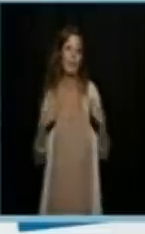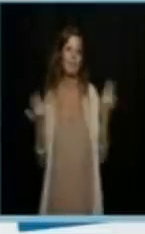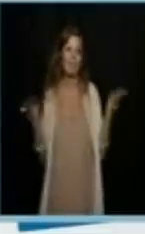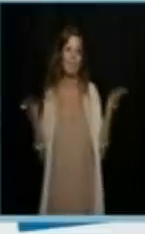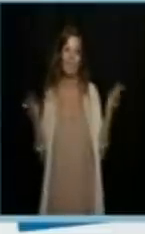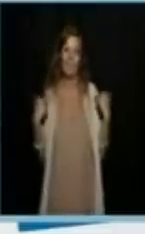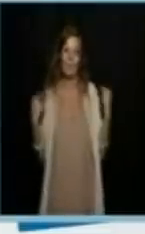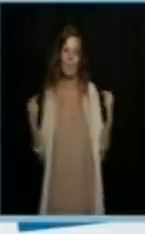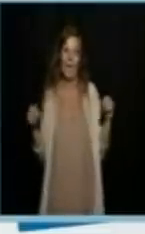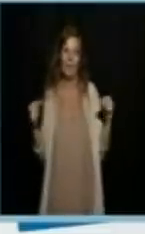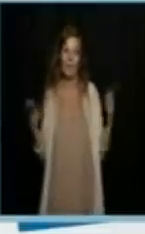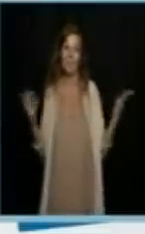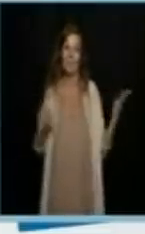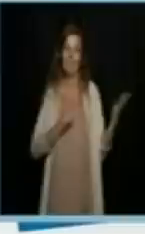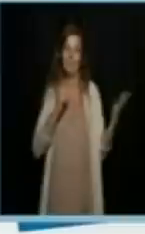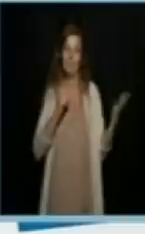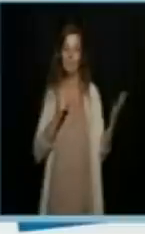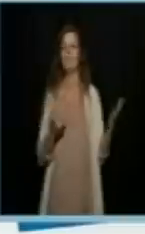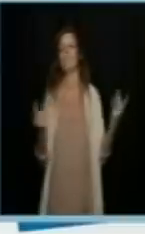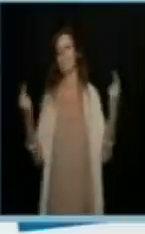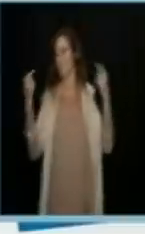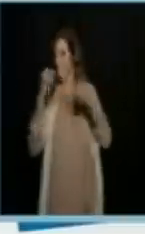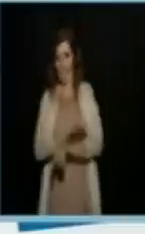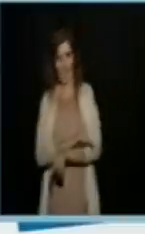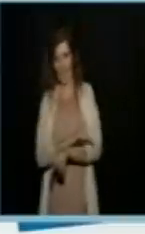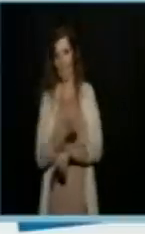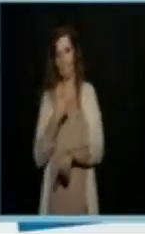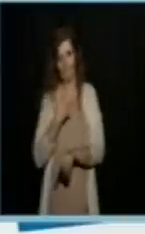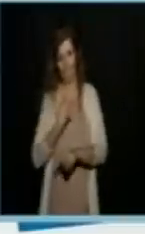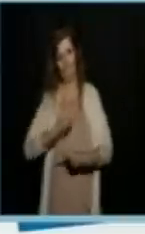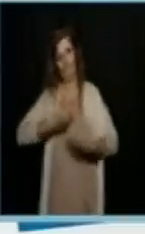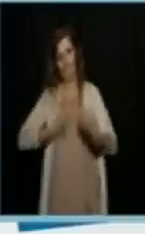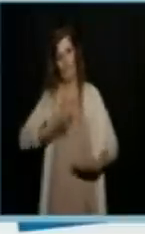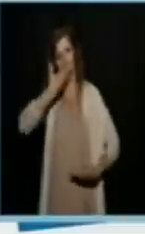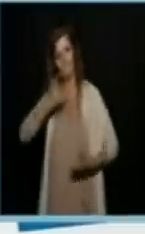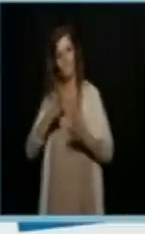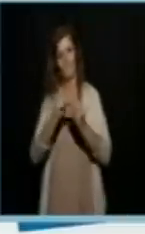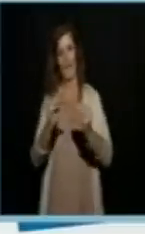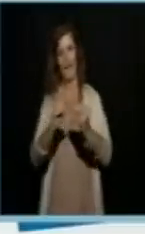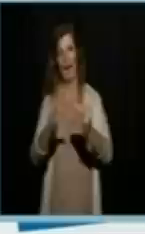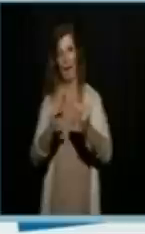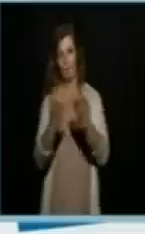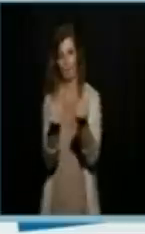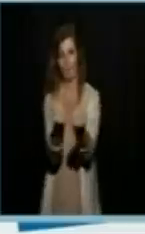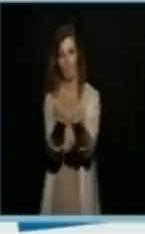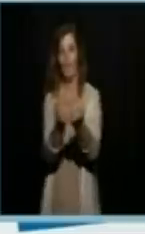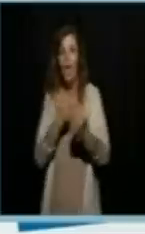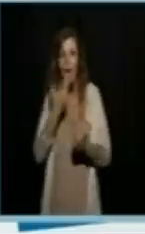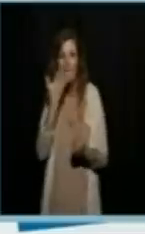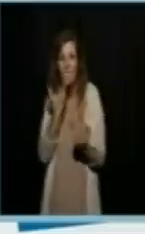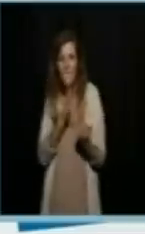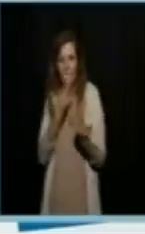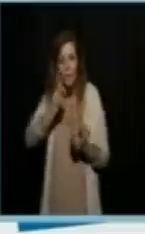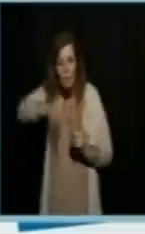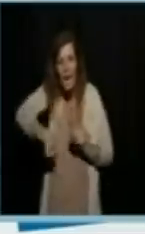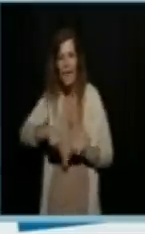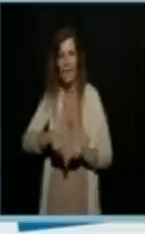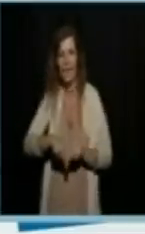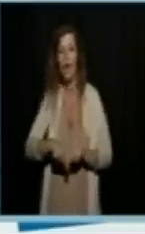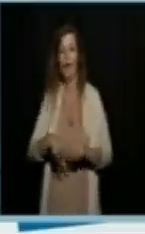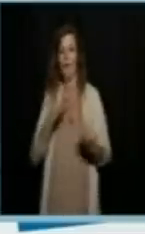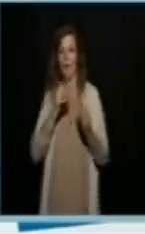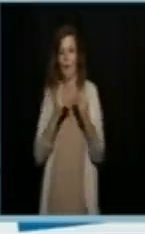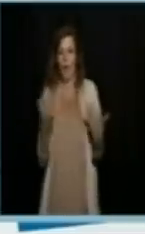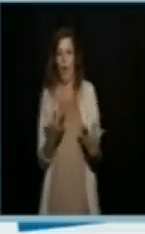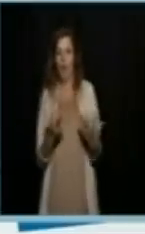niente. Io invece decisi di provare a fare. Volevo sta banda larga. E allora cosa feci? Dato che si